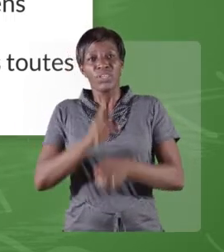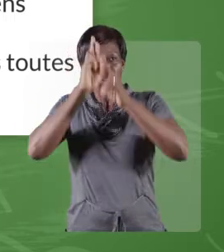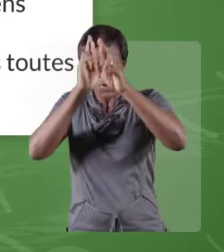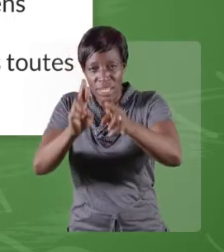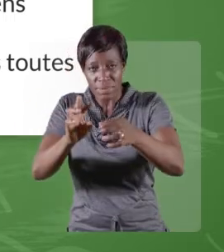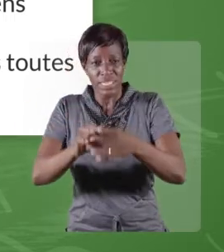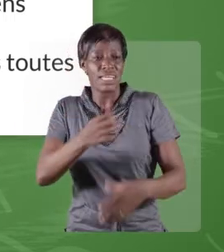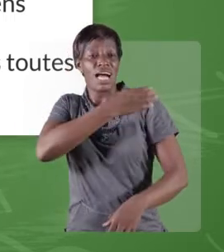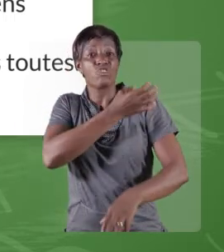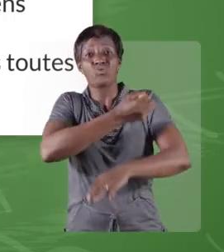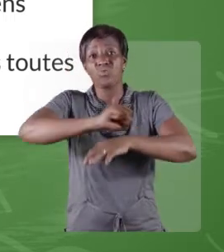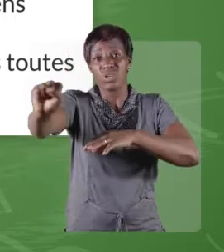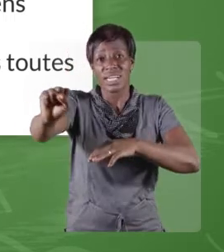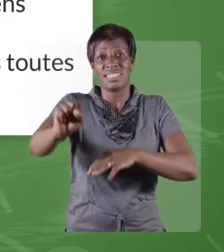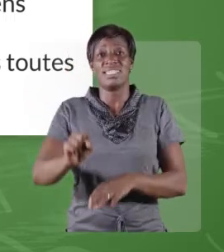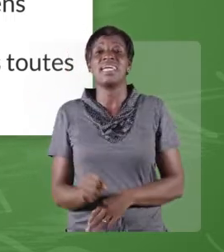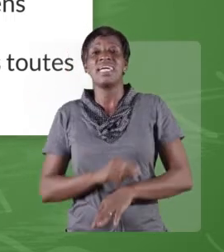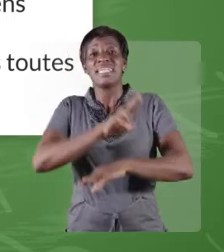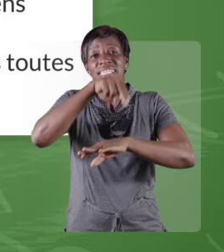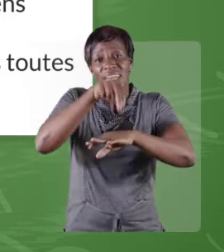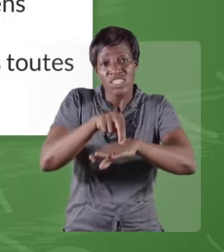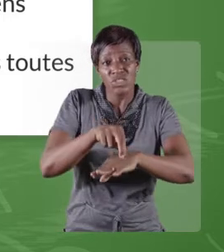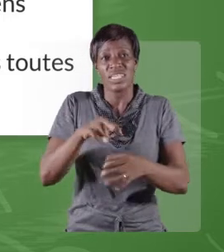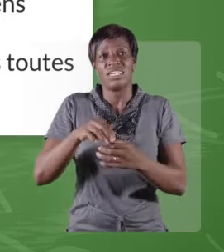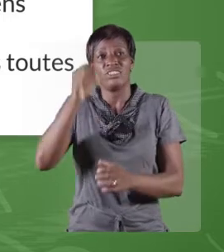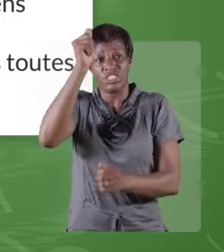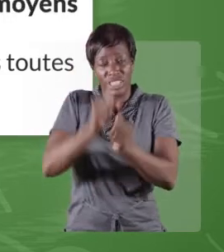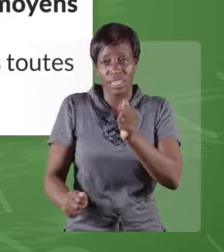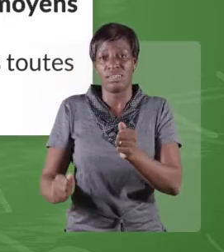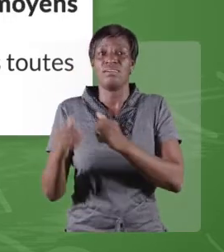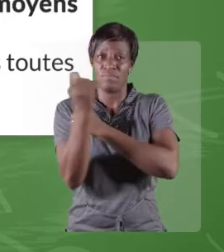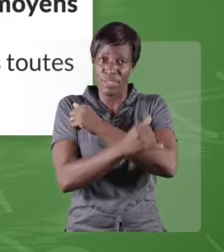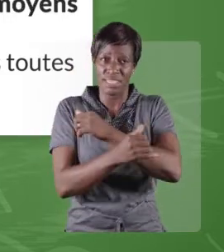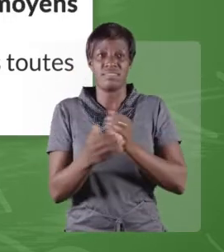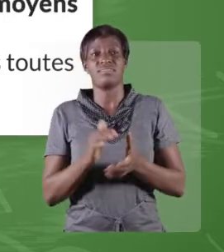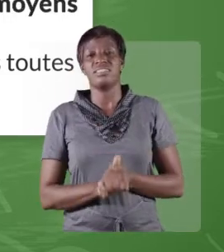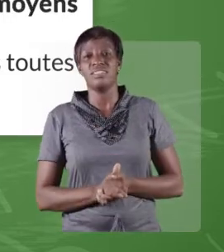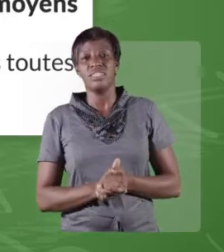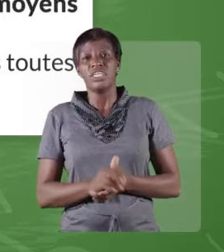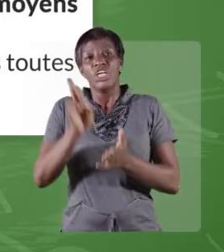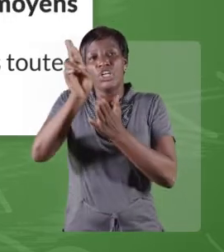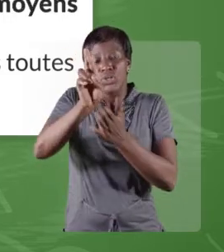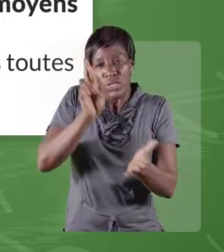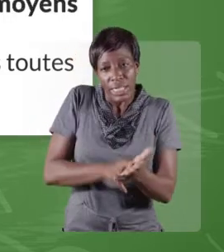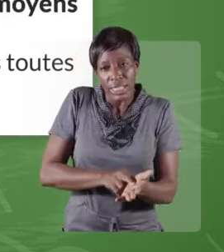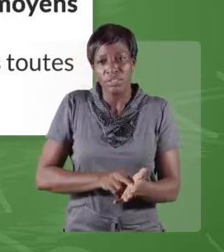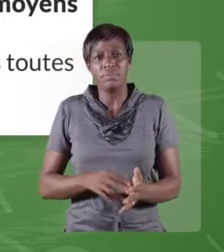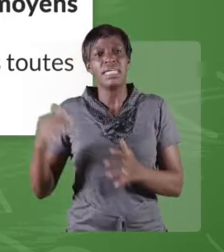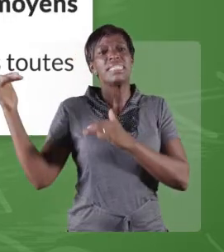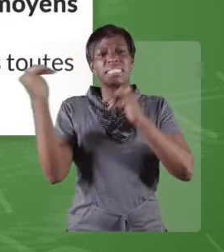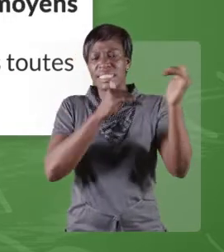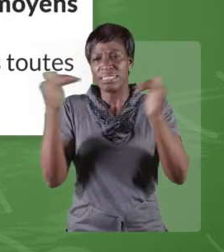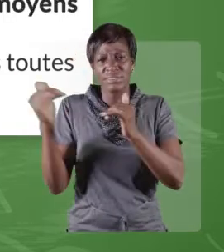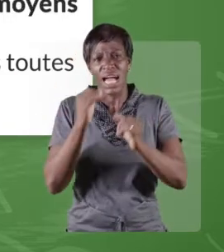la souveraineté nationale de chaque pays. Le règlement des différends